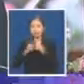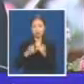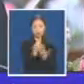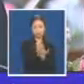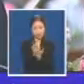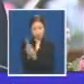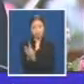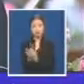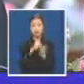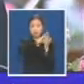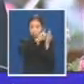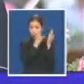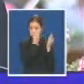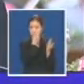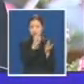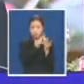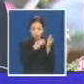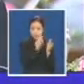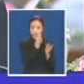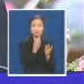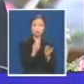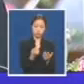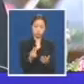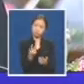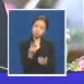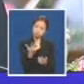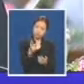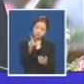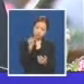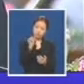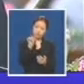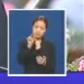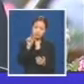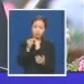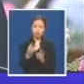ละ20-30คนรวมคณะกรรมการทั้งสิ้น